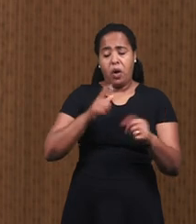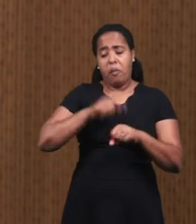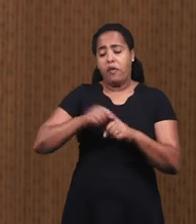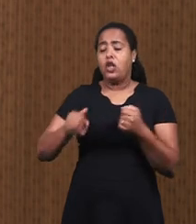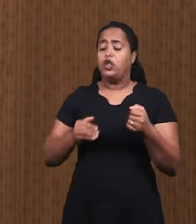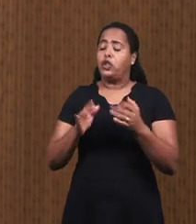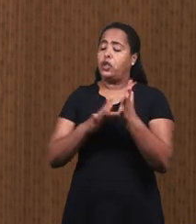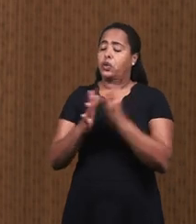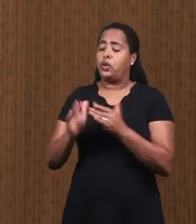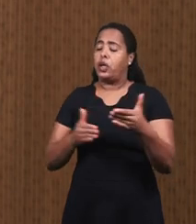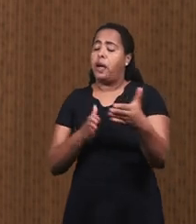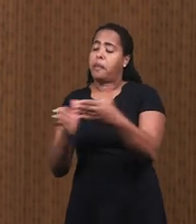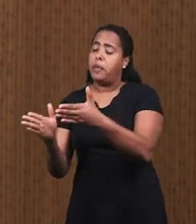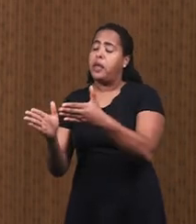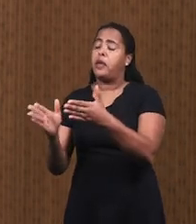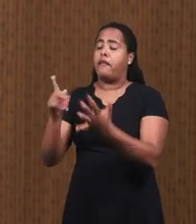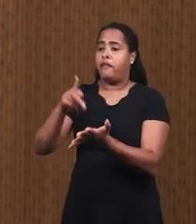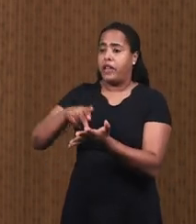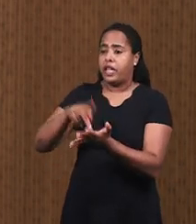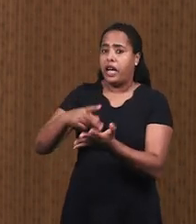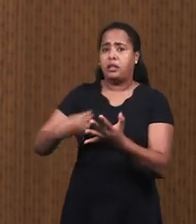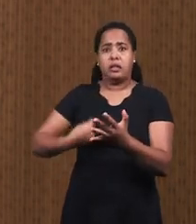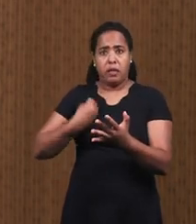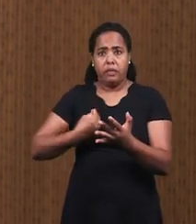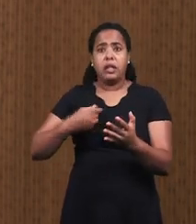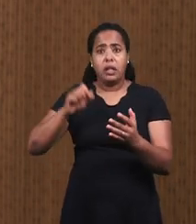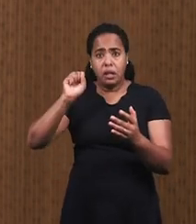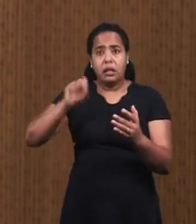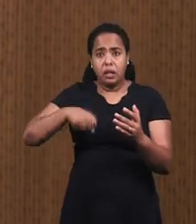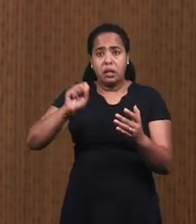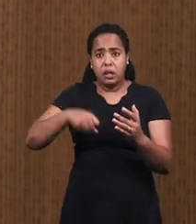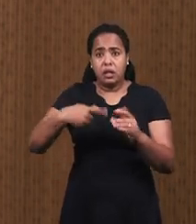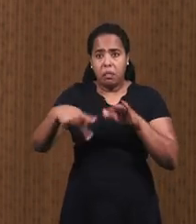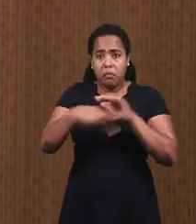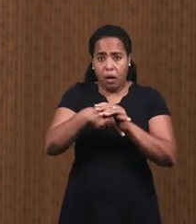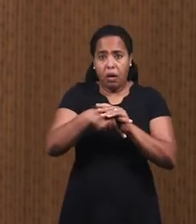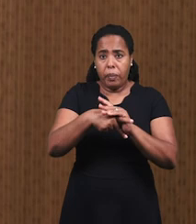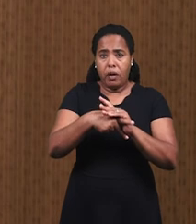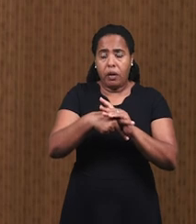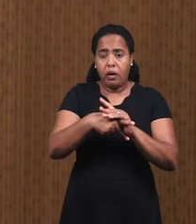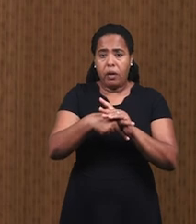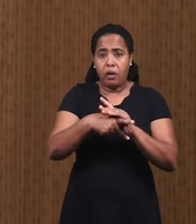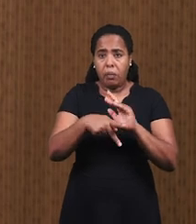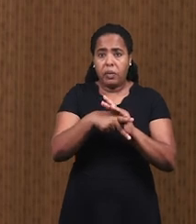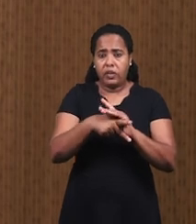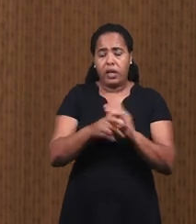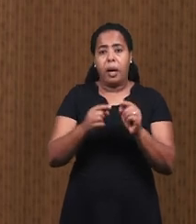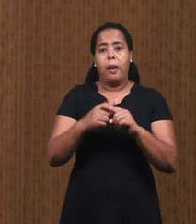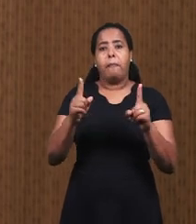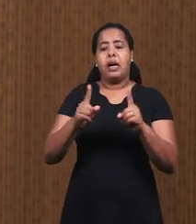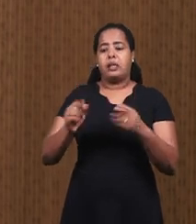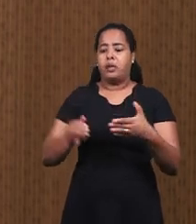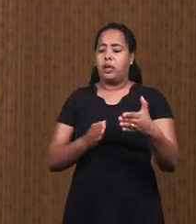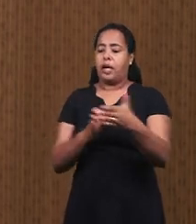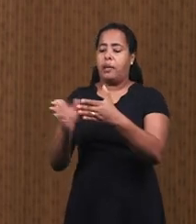Quand vous dites Jésus est le chemin, la vérité et la vie, oui, c'est cela, il est la parole de la vie. Quand la Bible dit voici le chemin, c'est la parole